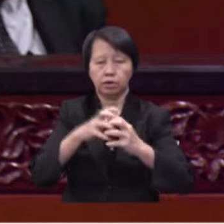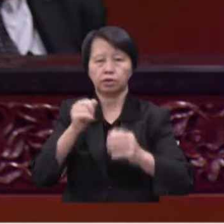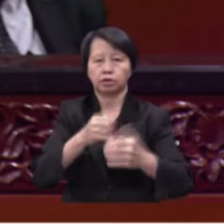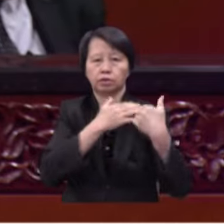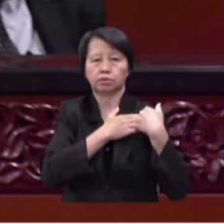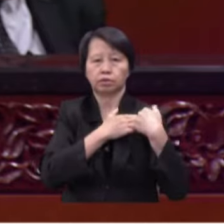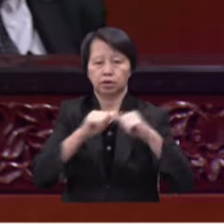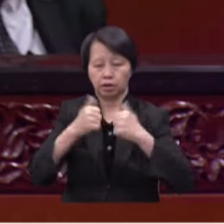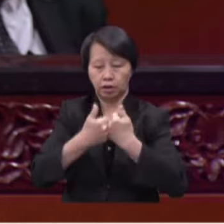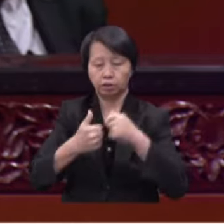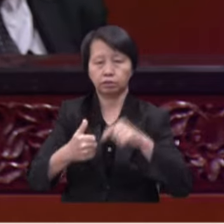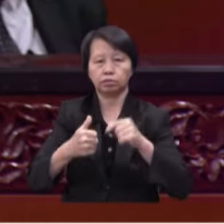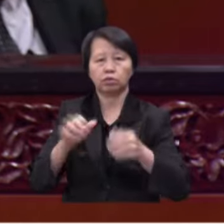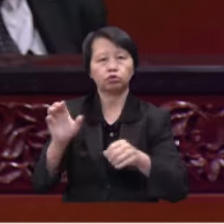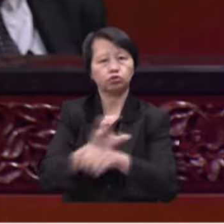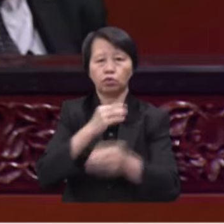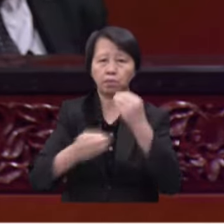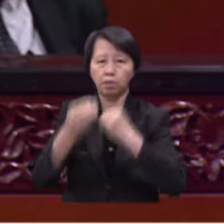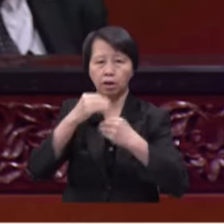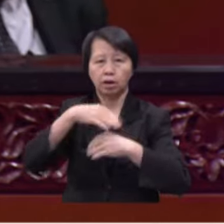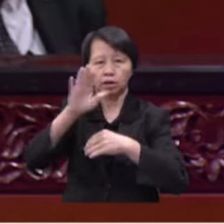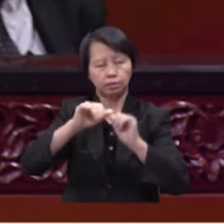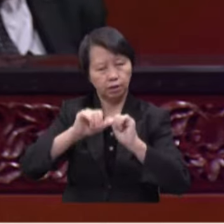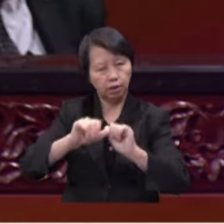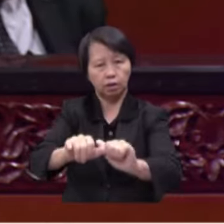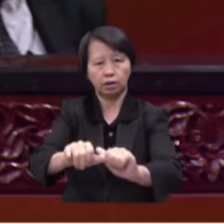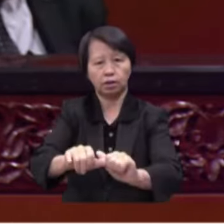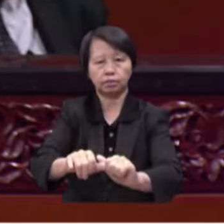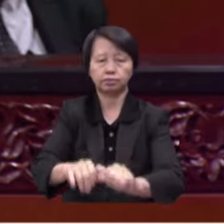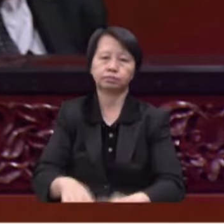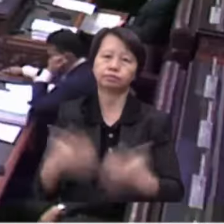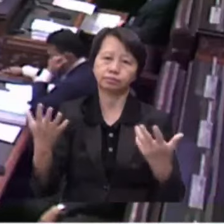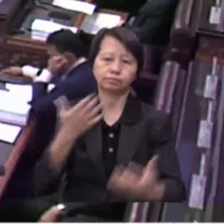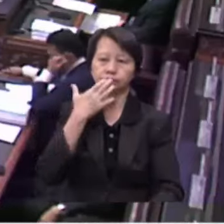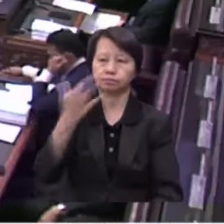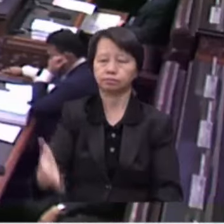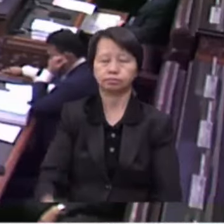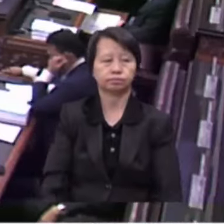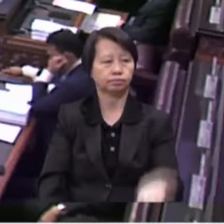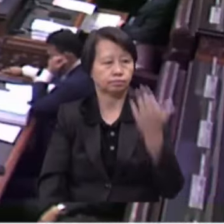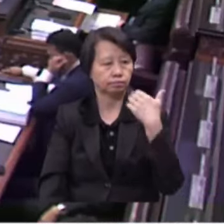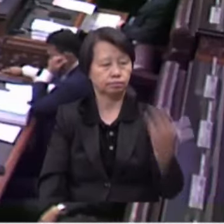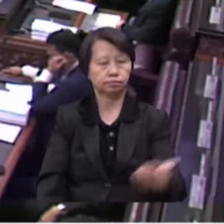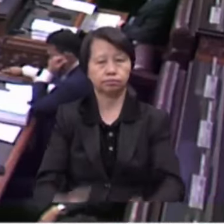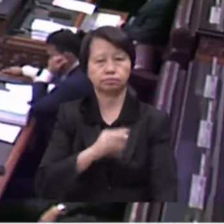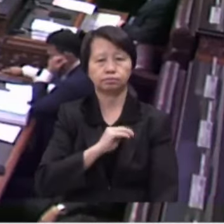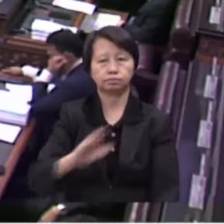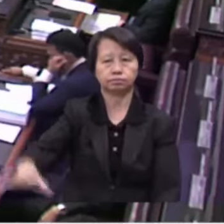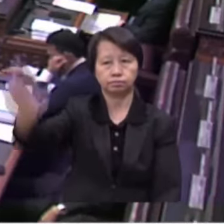peranan agency security makanan secara lebih holistik sekian terima kasih terima kasih yang menteri